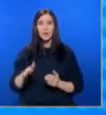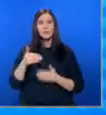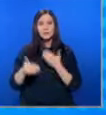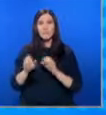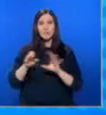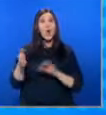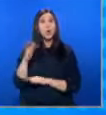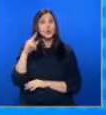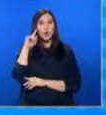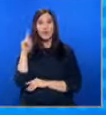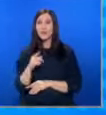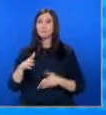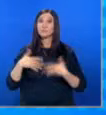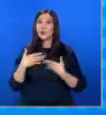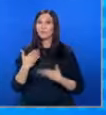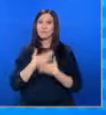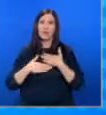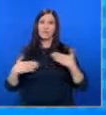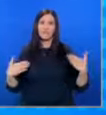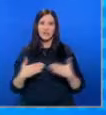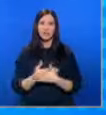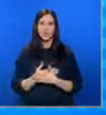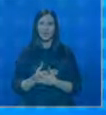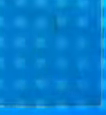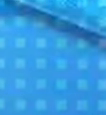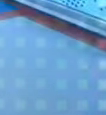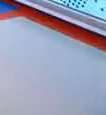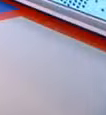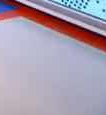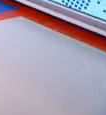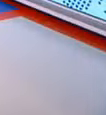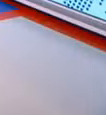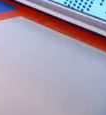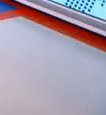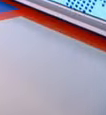Следва предаването още от деня. Пожелавам ви приятна вечер.